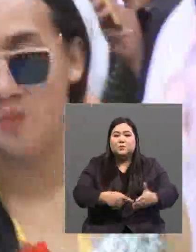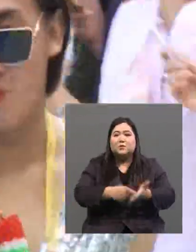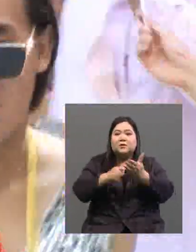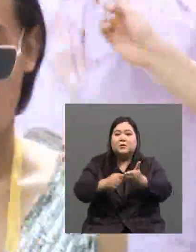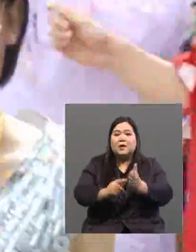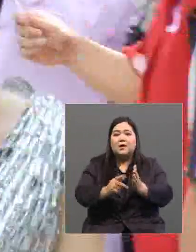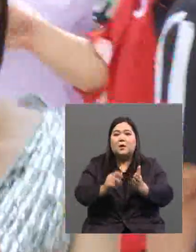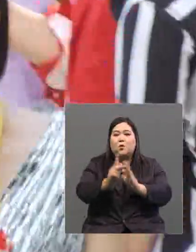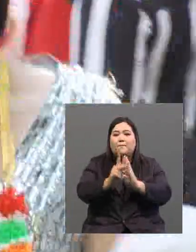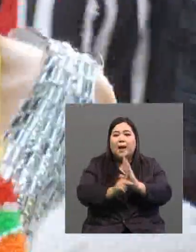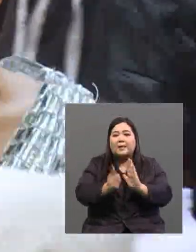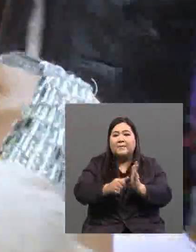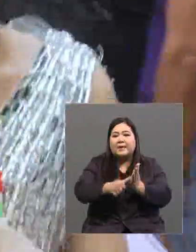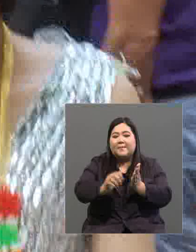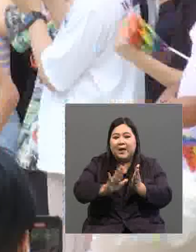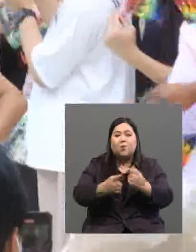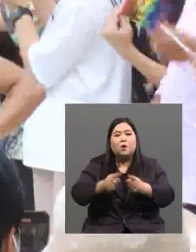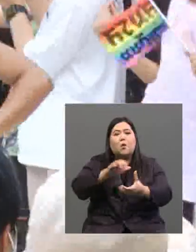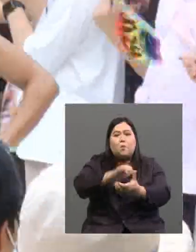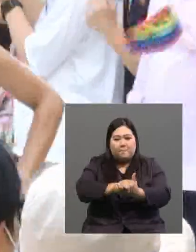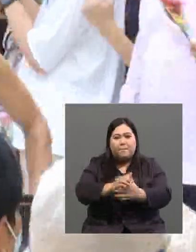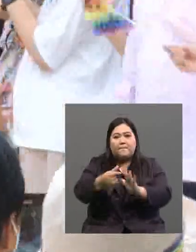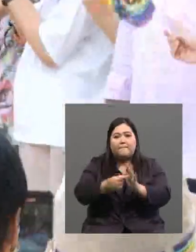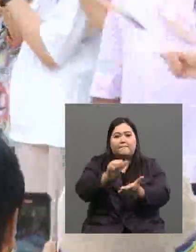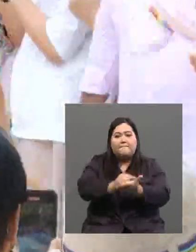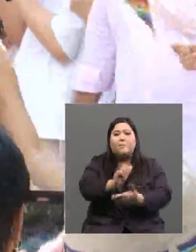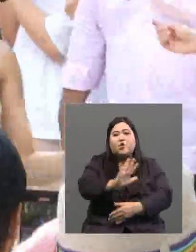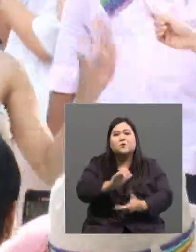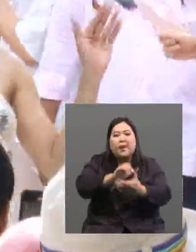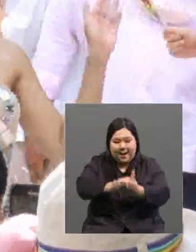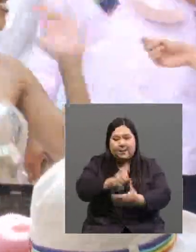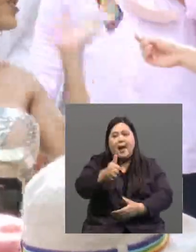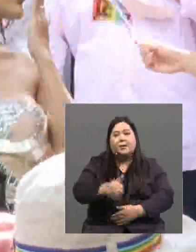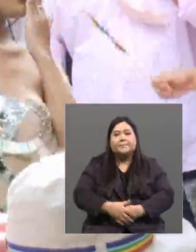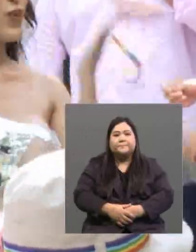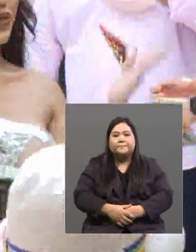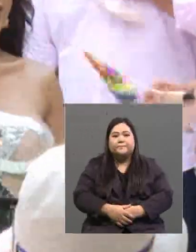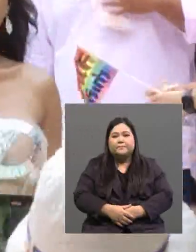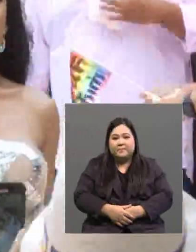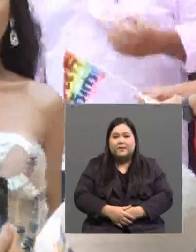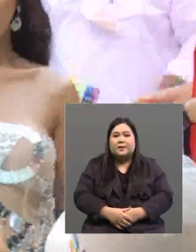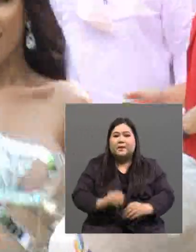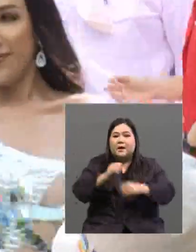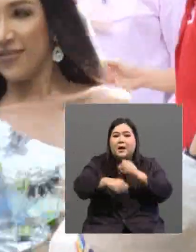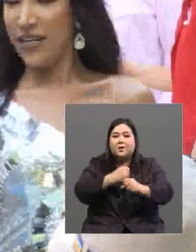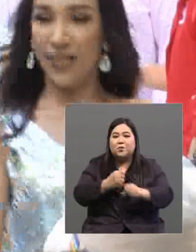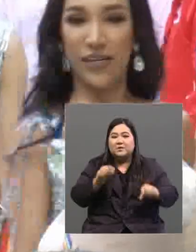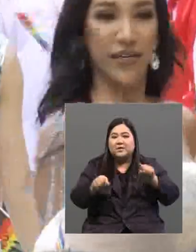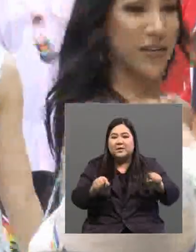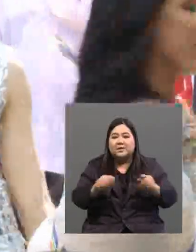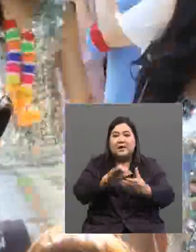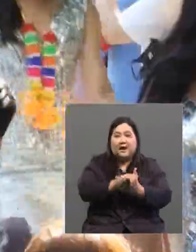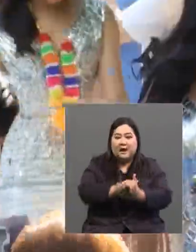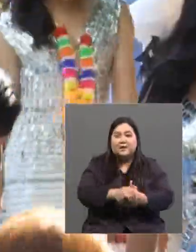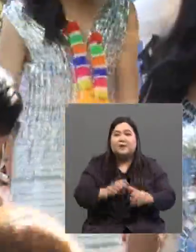เดิมเนื่องจากสามารถสมรสได้โดยไม่ต้องมั่นอายุล่ะอายุผู้ที่ทำการสมรสร่างของภาคประชา